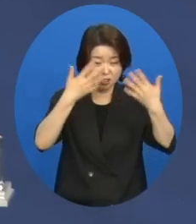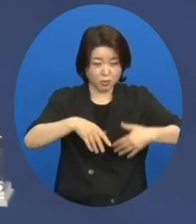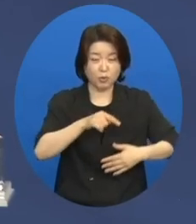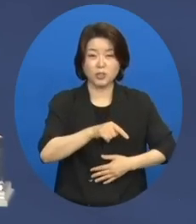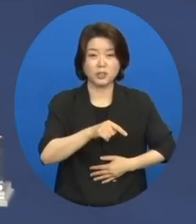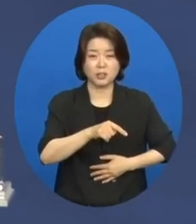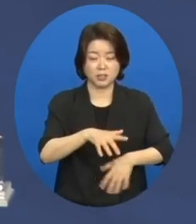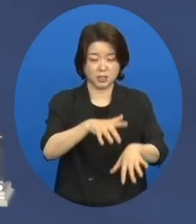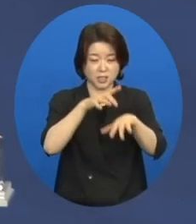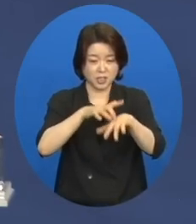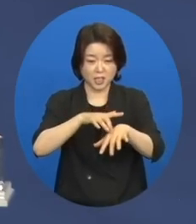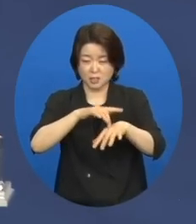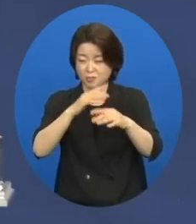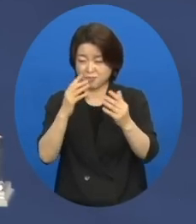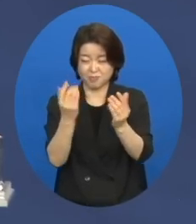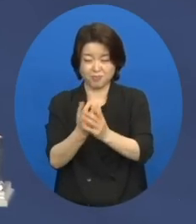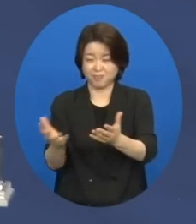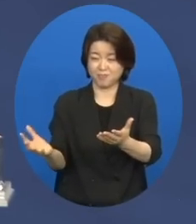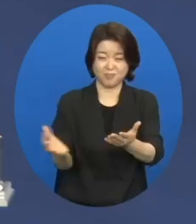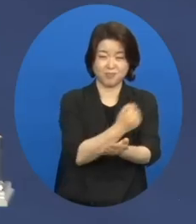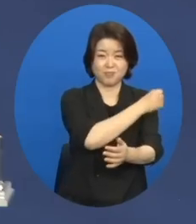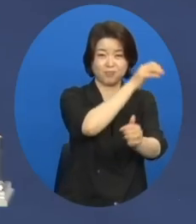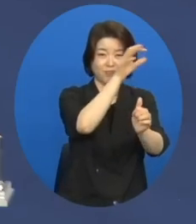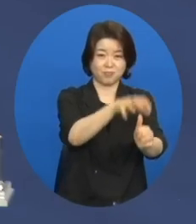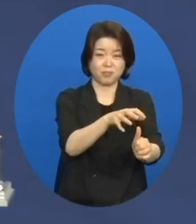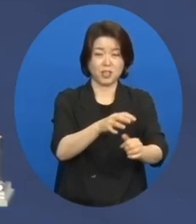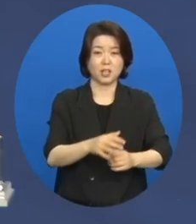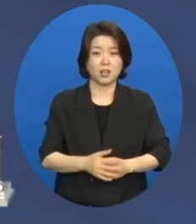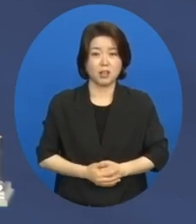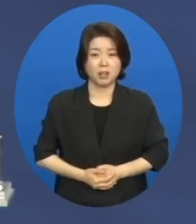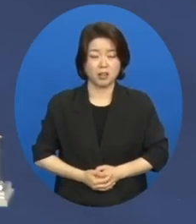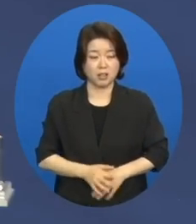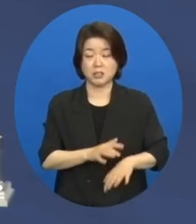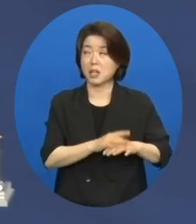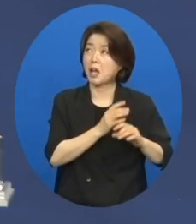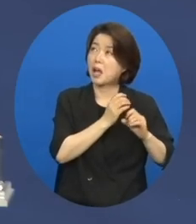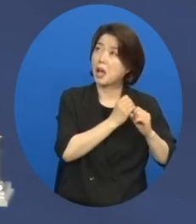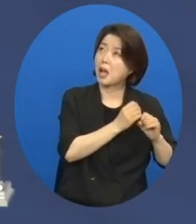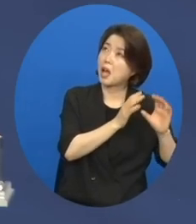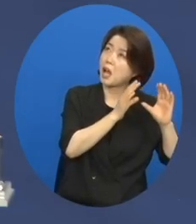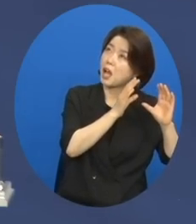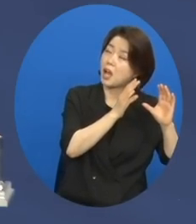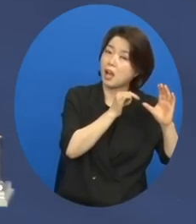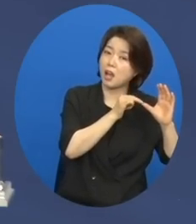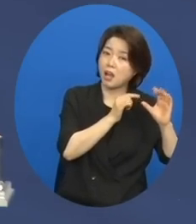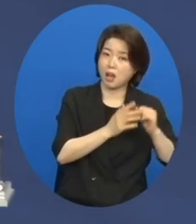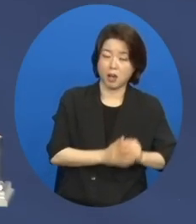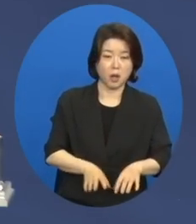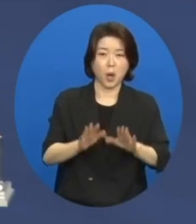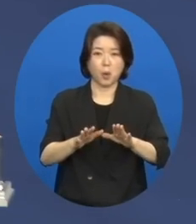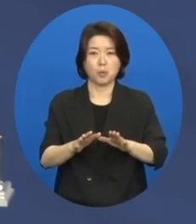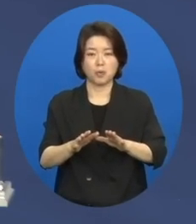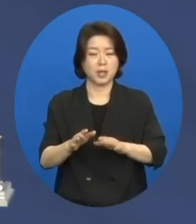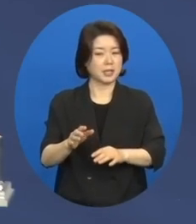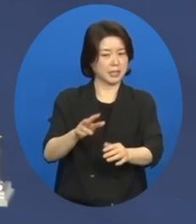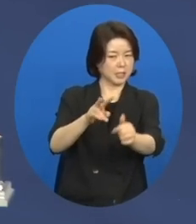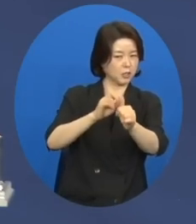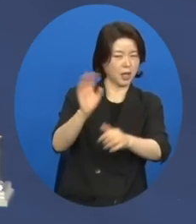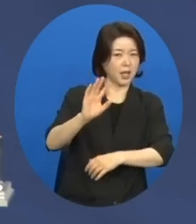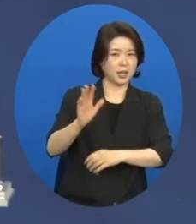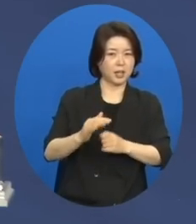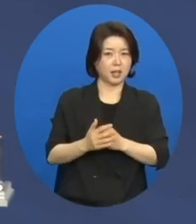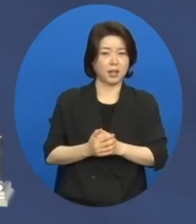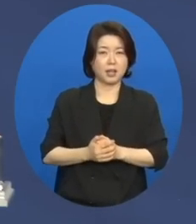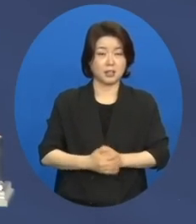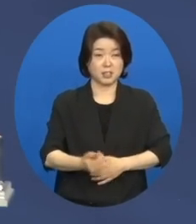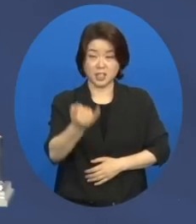사단에게 완전히 사단의 말을 듣고 오늘은 더 미워하진 않을 거예요. 하와 누님